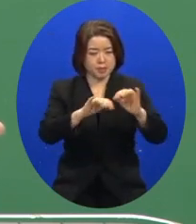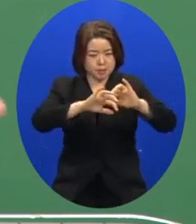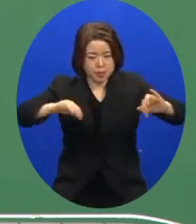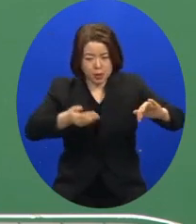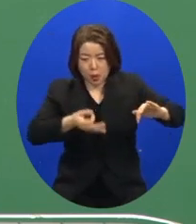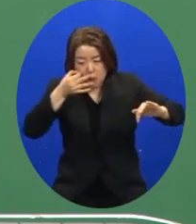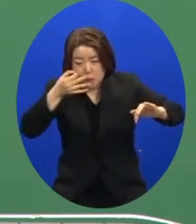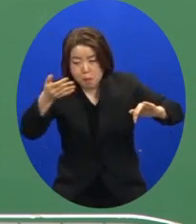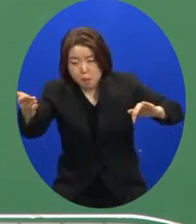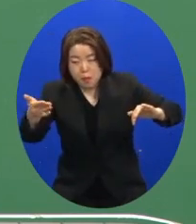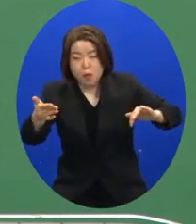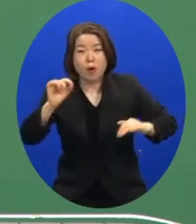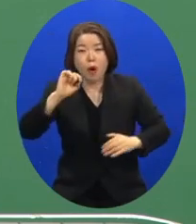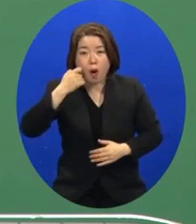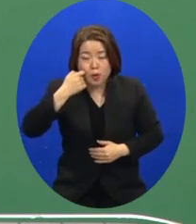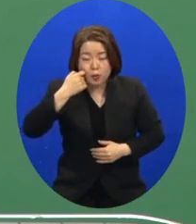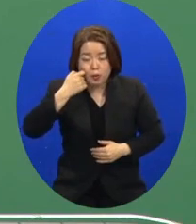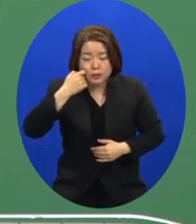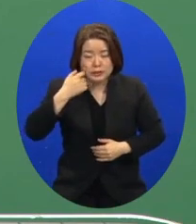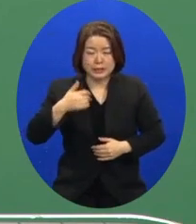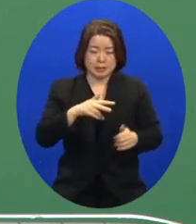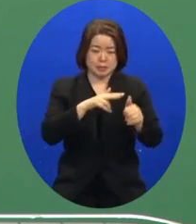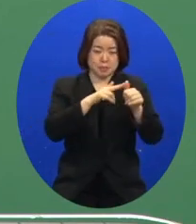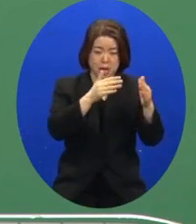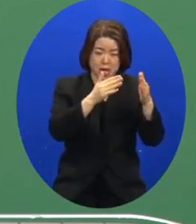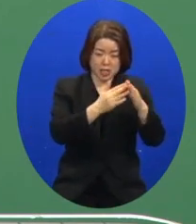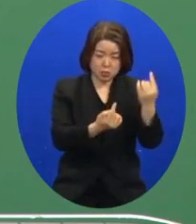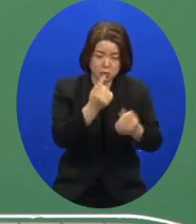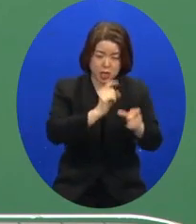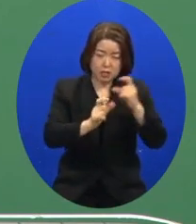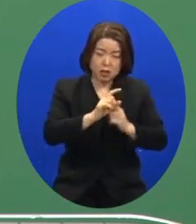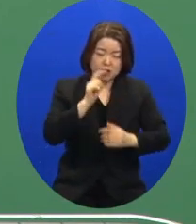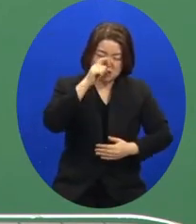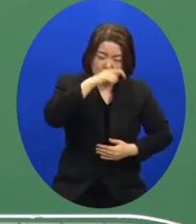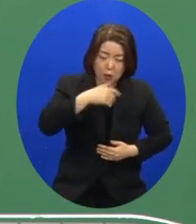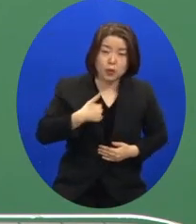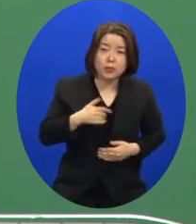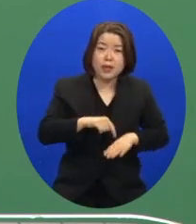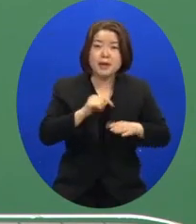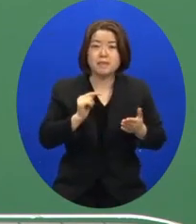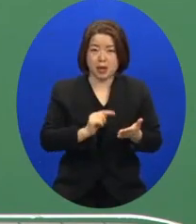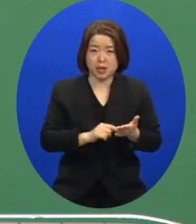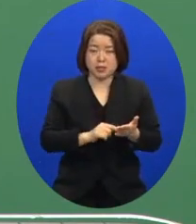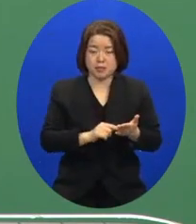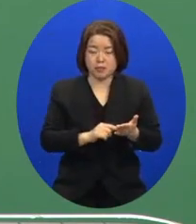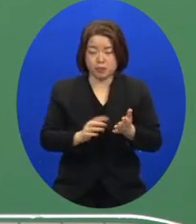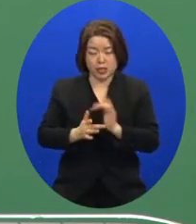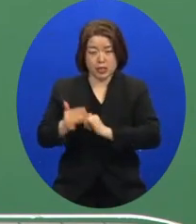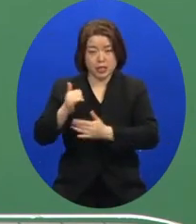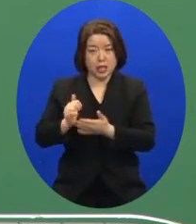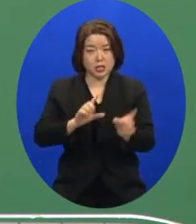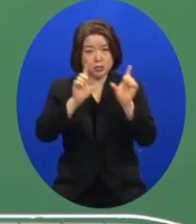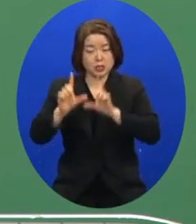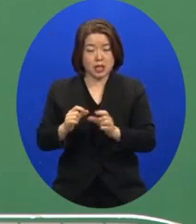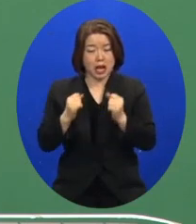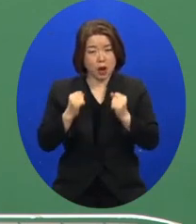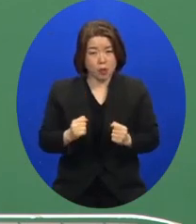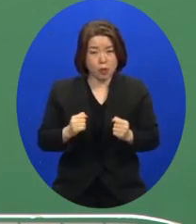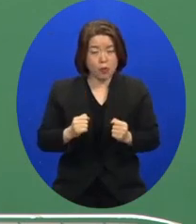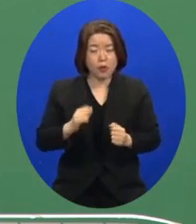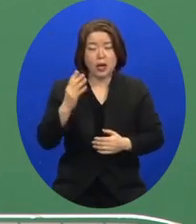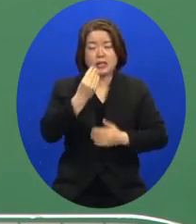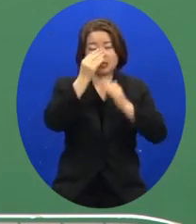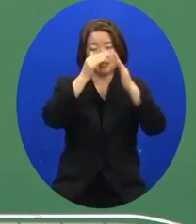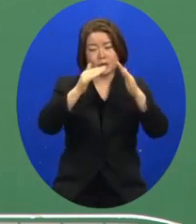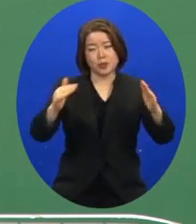없는 마구간보다 더 더러운 우리 마음이 예수님이 거처하는 처소, 성전이 되는